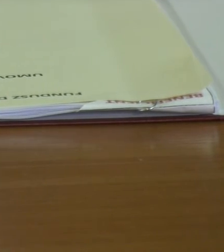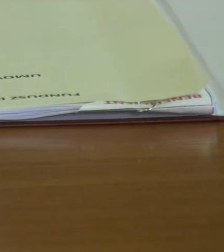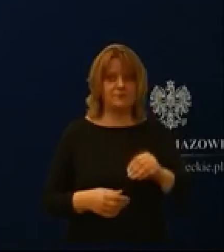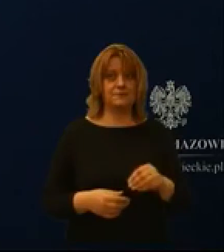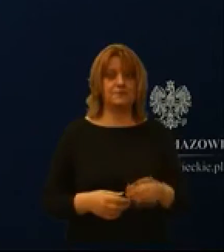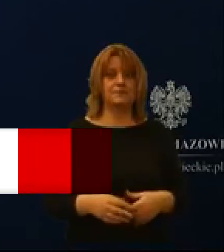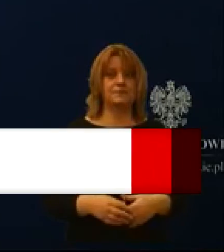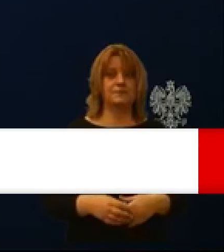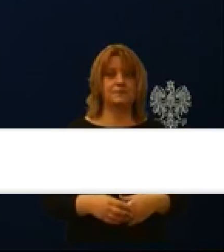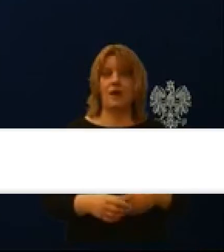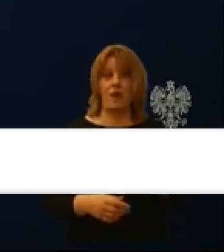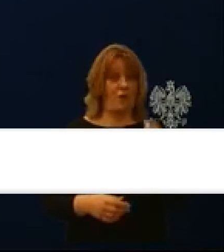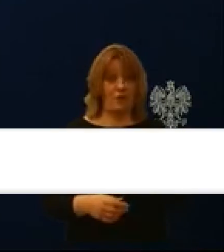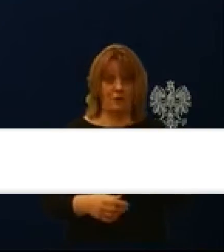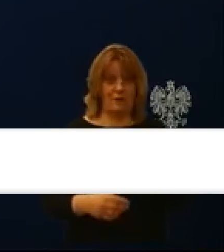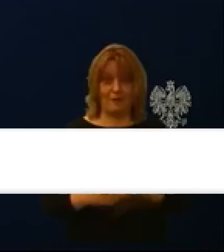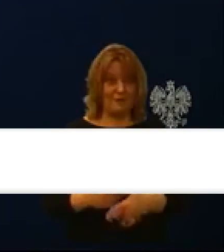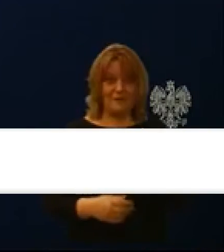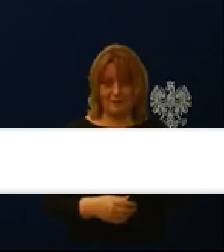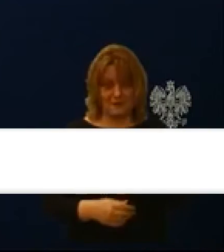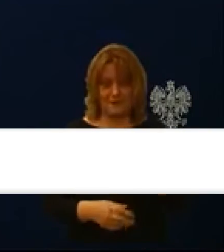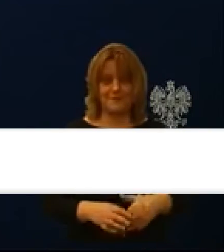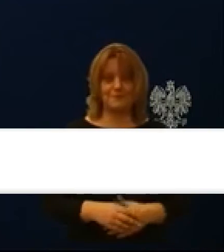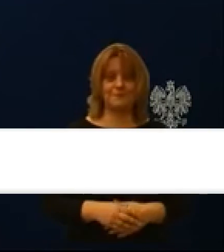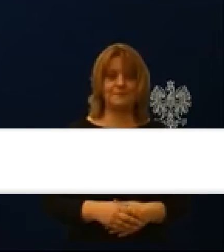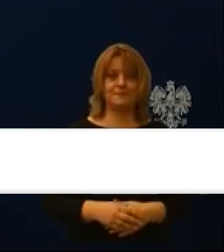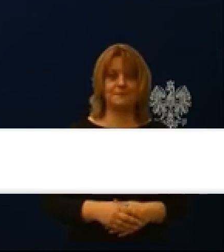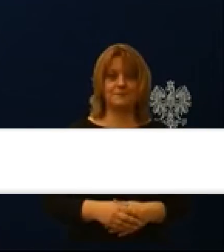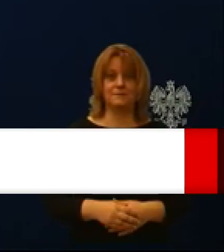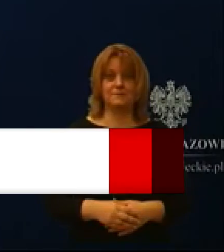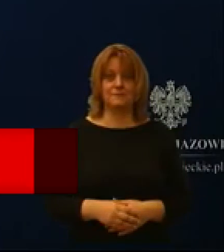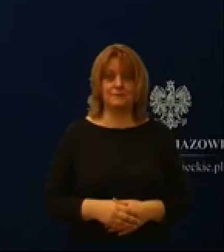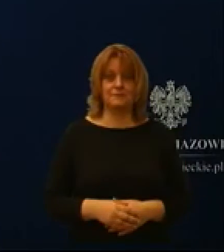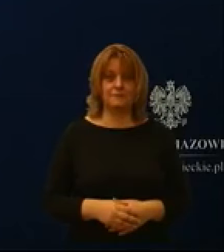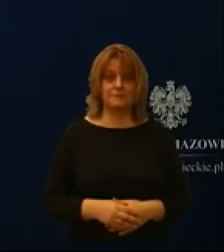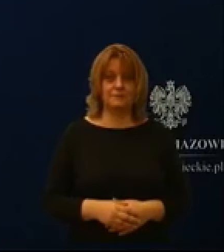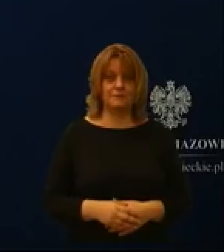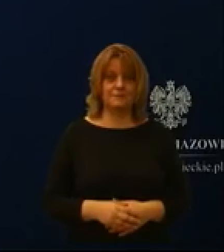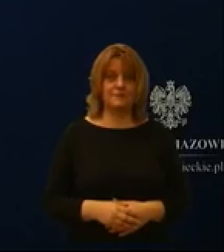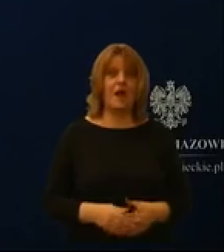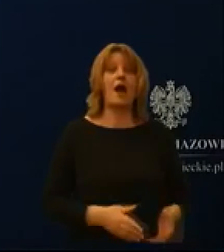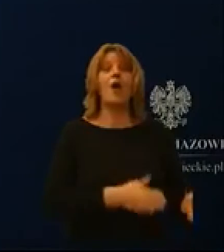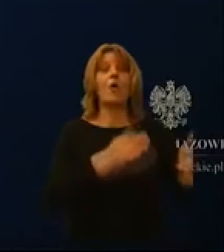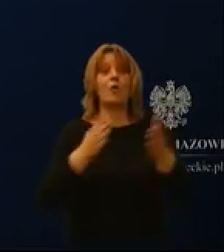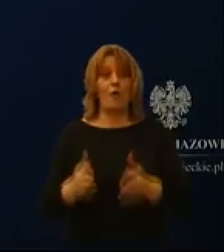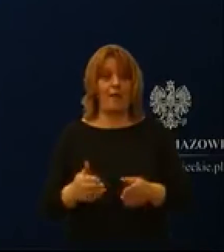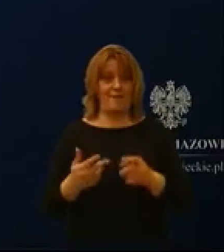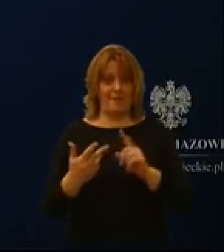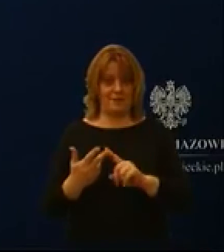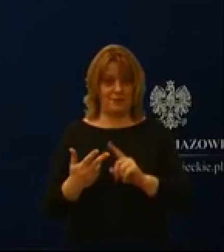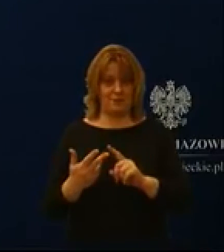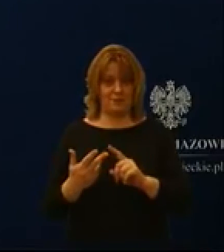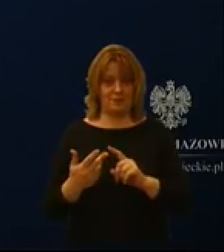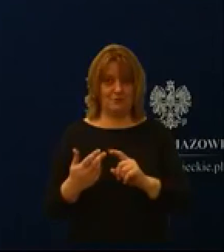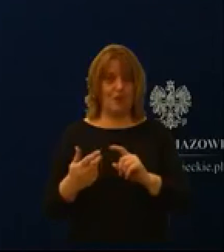ramach funduszu. Na tym się nie kończy Rządowy Fundusz Inwestycji Lokalnych. Kolejna transza, można powiedzieć druga